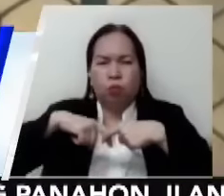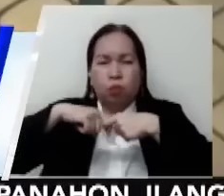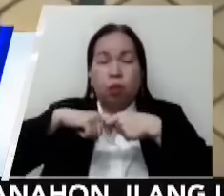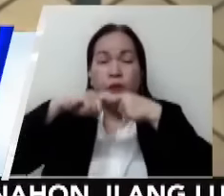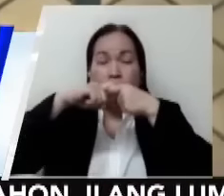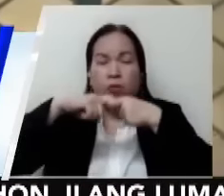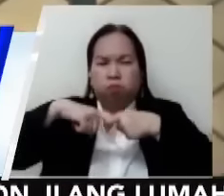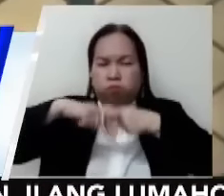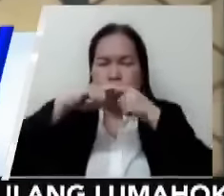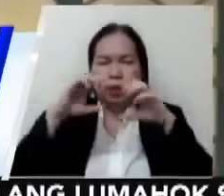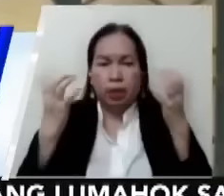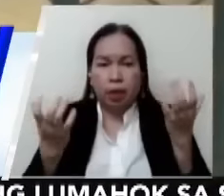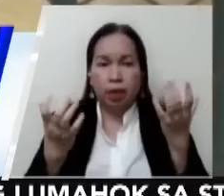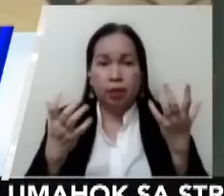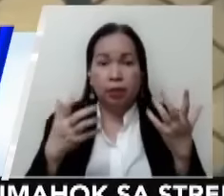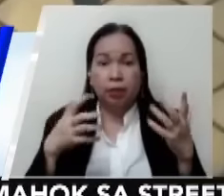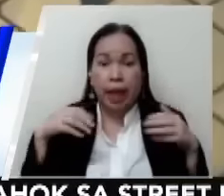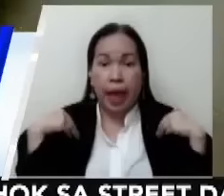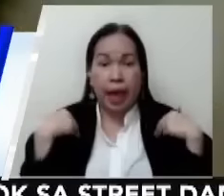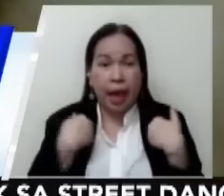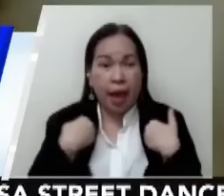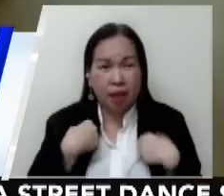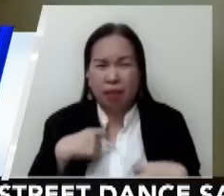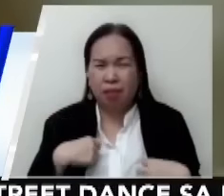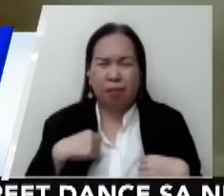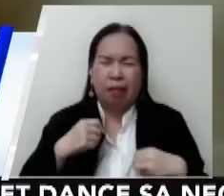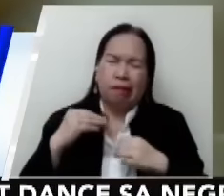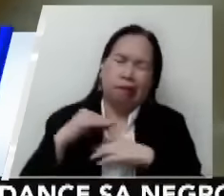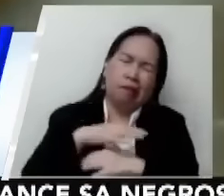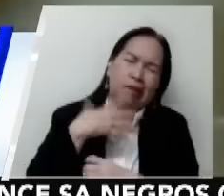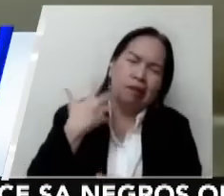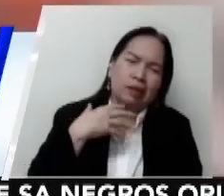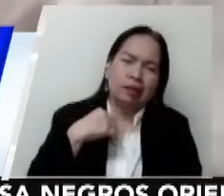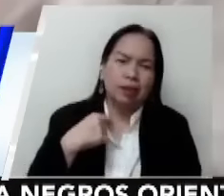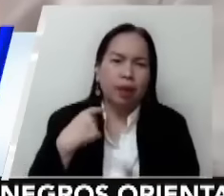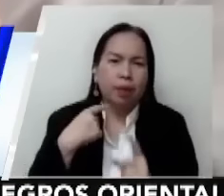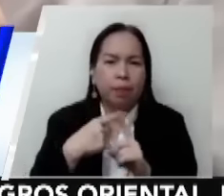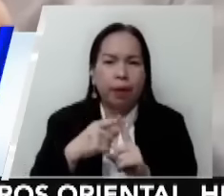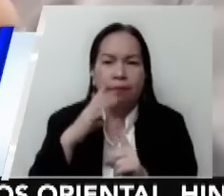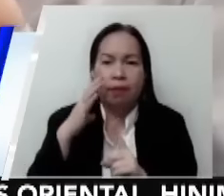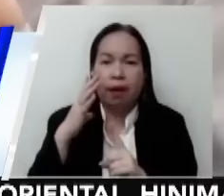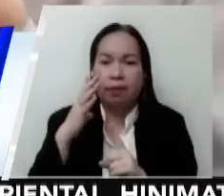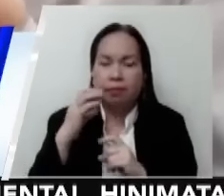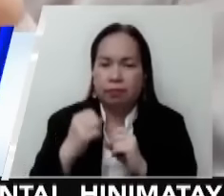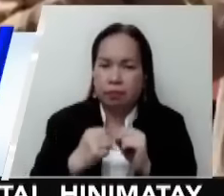5 degrees na mas mainit ngayon kumpara sa parehong panahon nung nakaraang taon.